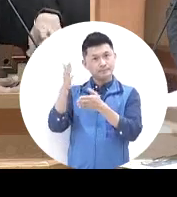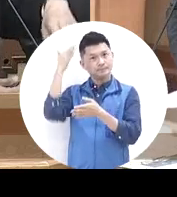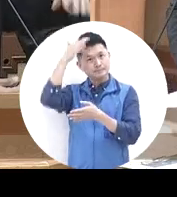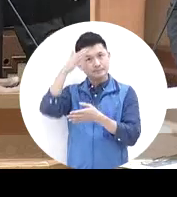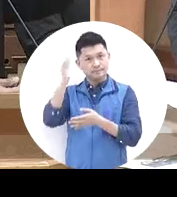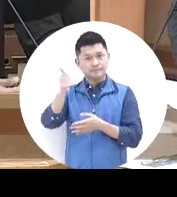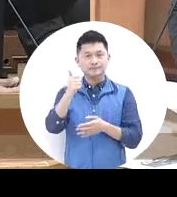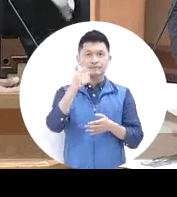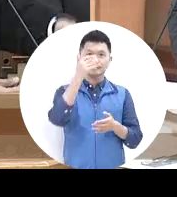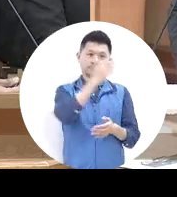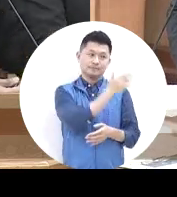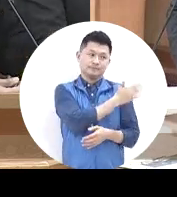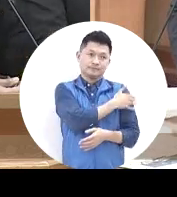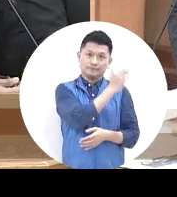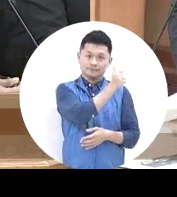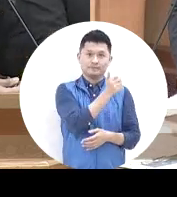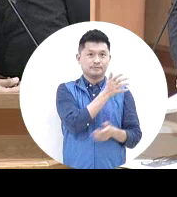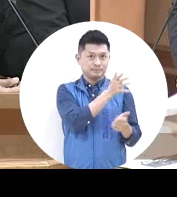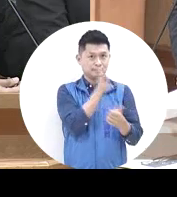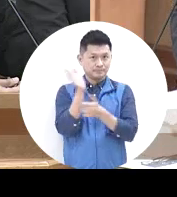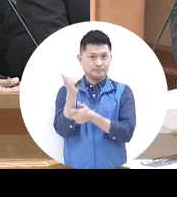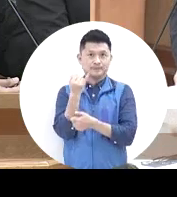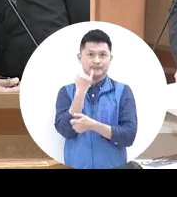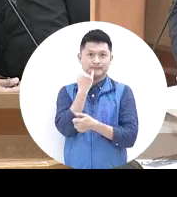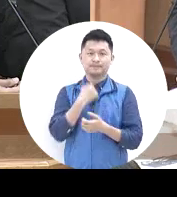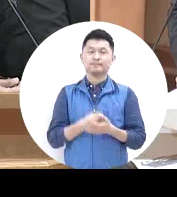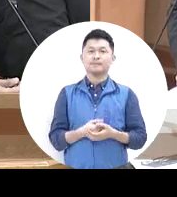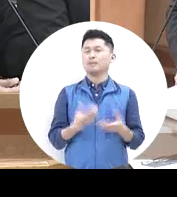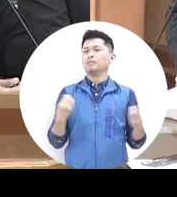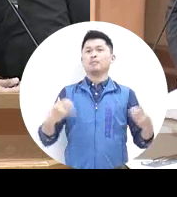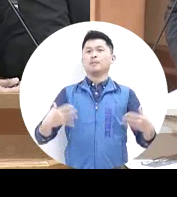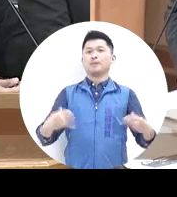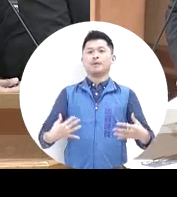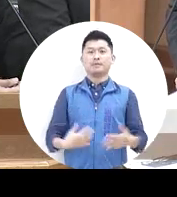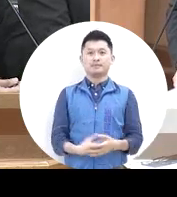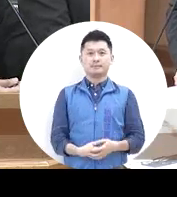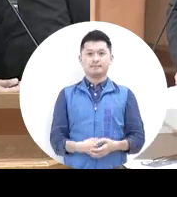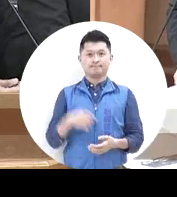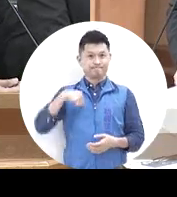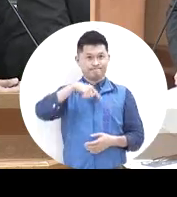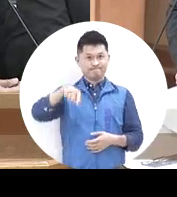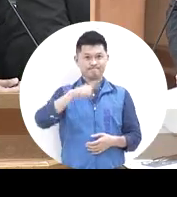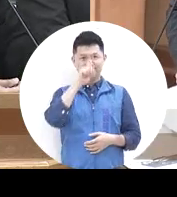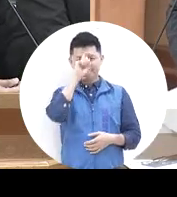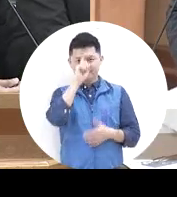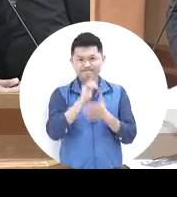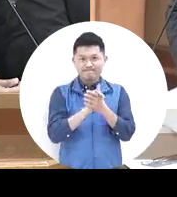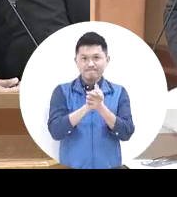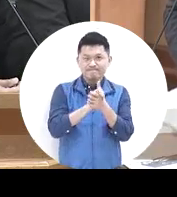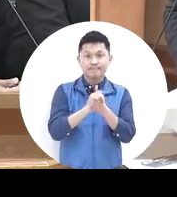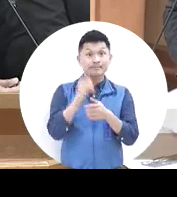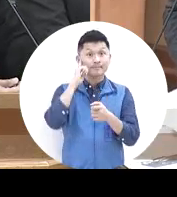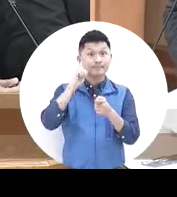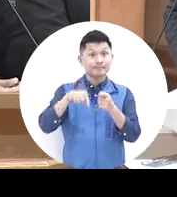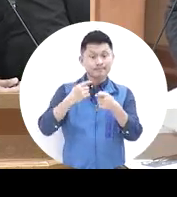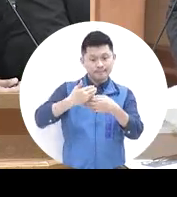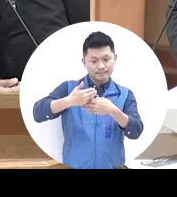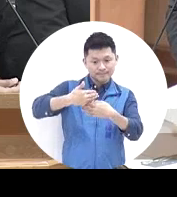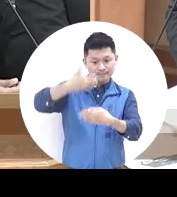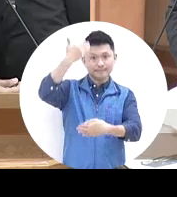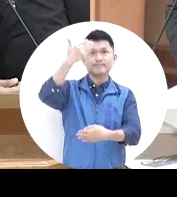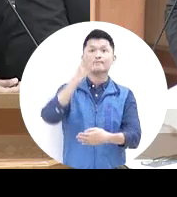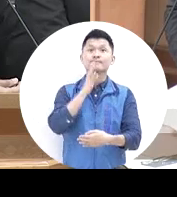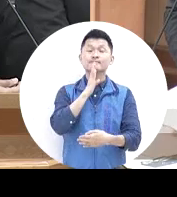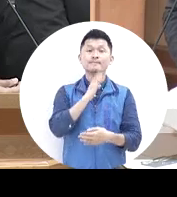其邁稍交流一下， 我隨時可以跟他們研究，都沒問題。 對，青年局大家非常期待， 真好真好， 明年揭牌，所以今年的下半